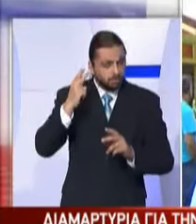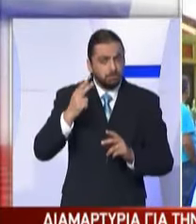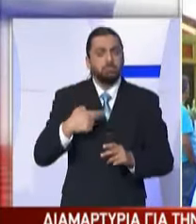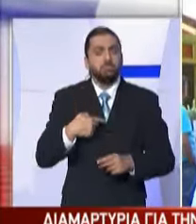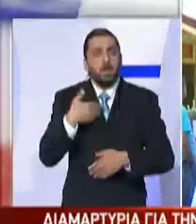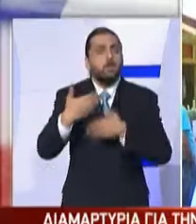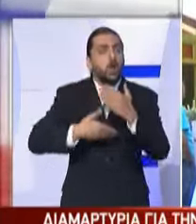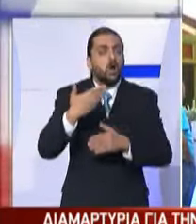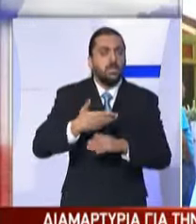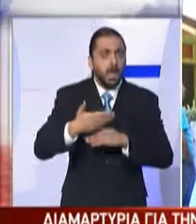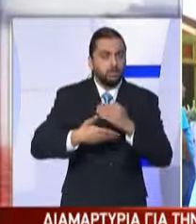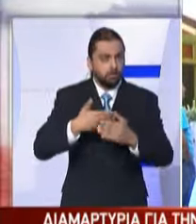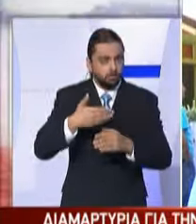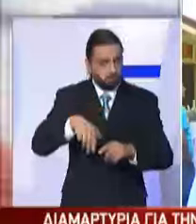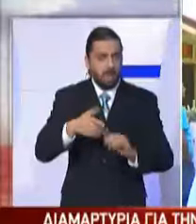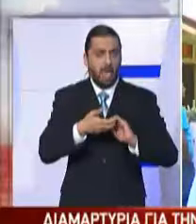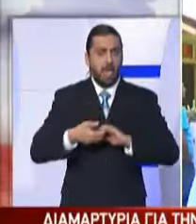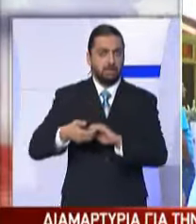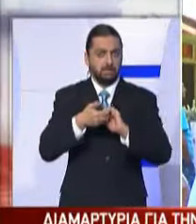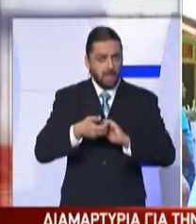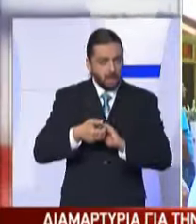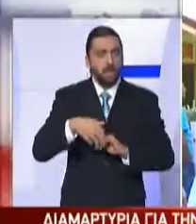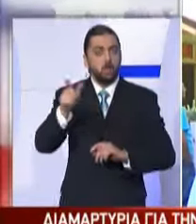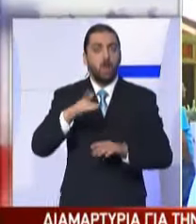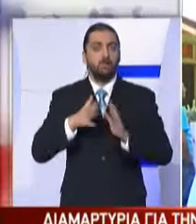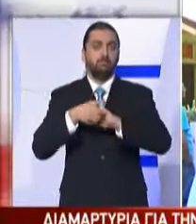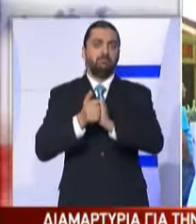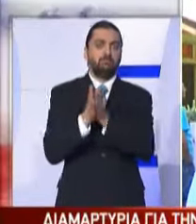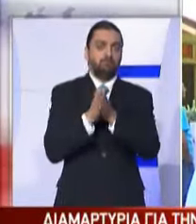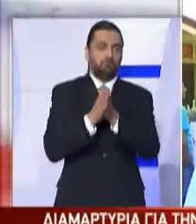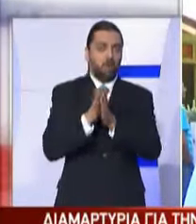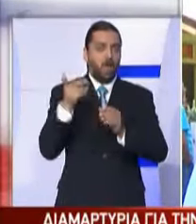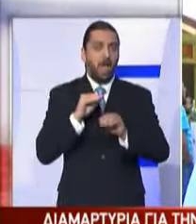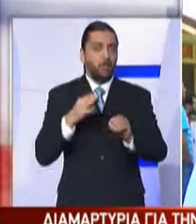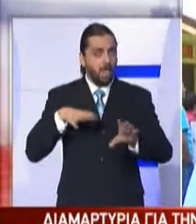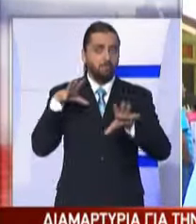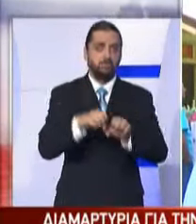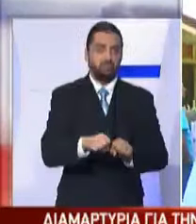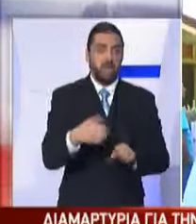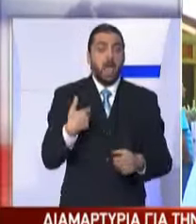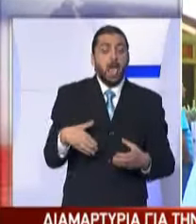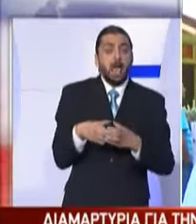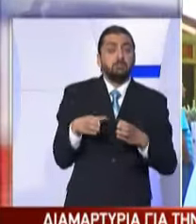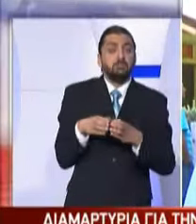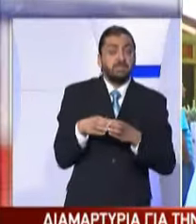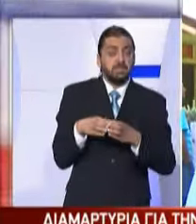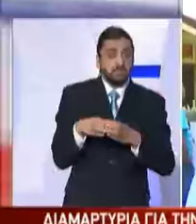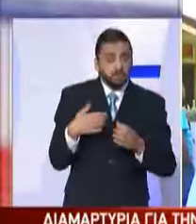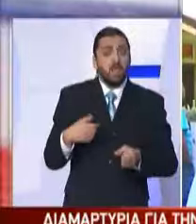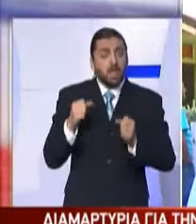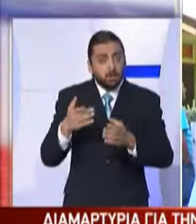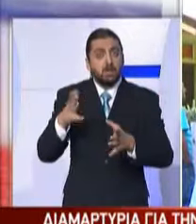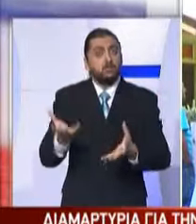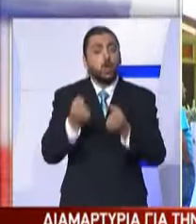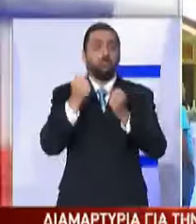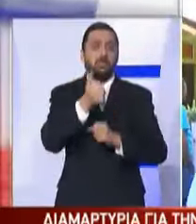των ιδιωτών και των επενδυτών. Είμαστε εδώ πέρα σαν συντονιστικό πολιτών και φορέων Σώστε το νερό. Όχι σαν εργαζόμενοι. Εργαζόμενοι είναι μια μειοψηφία στο κίνημα απέναντι